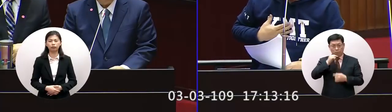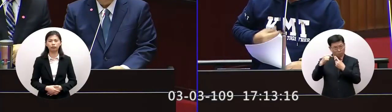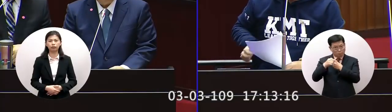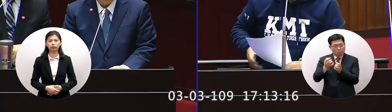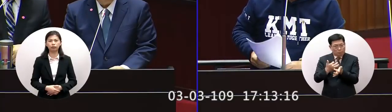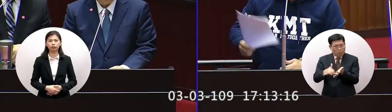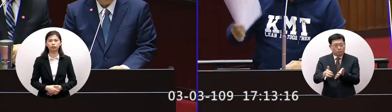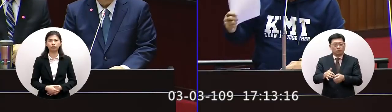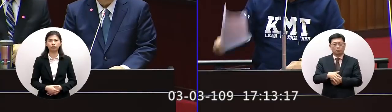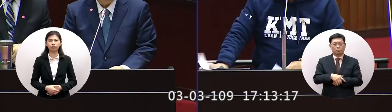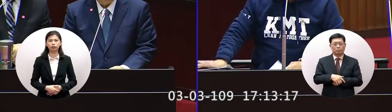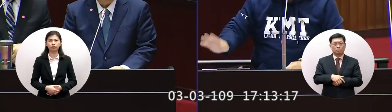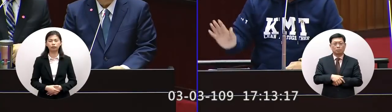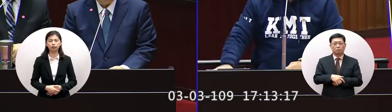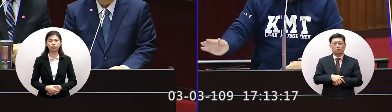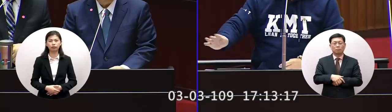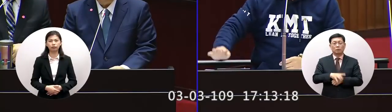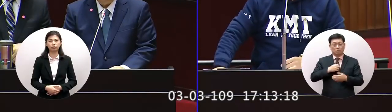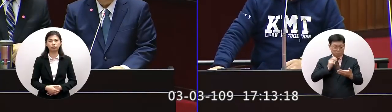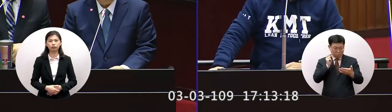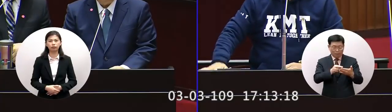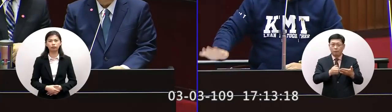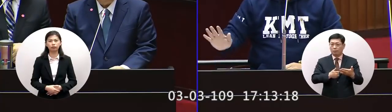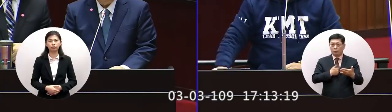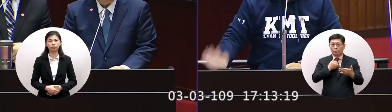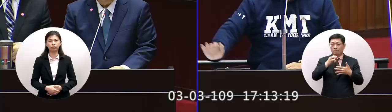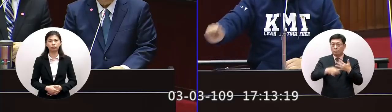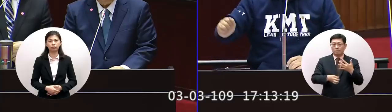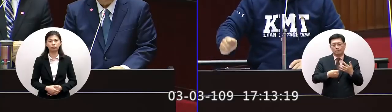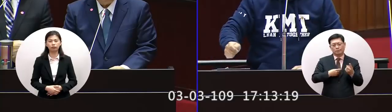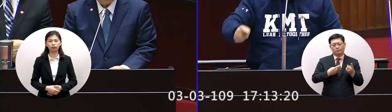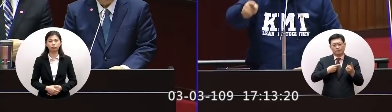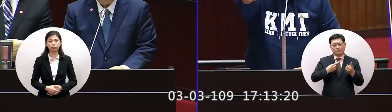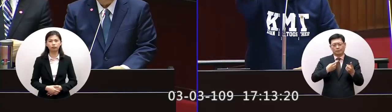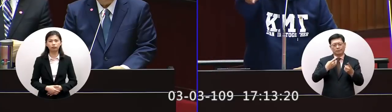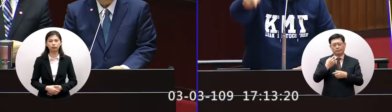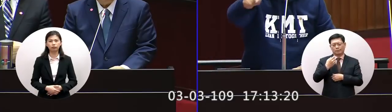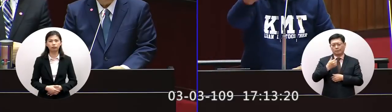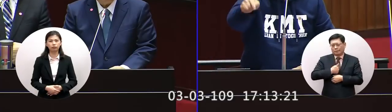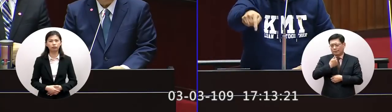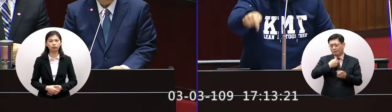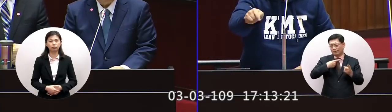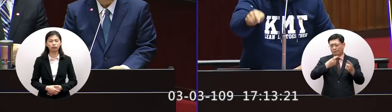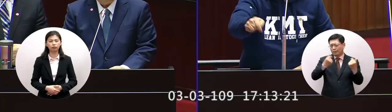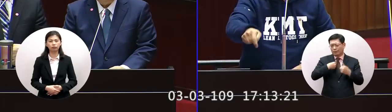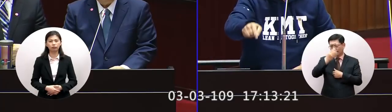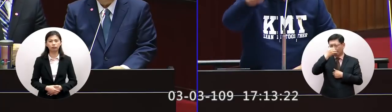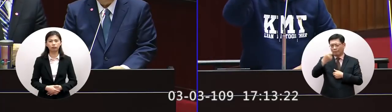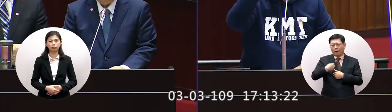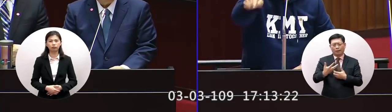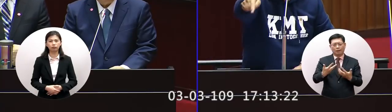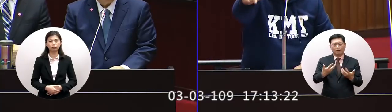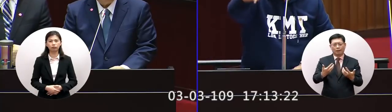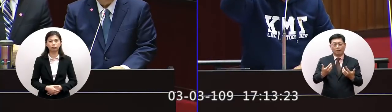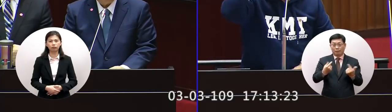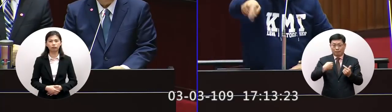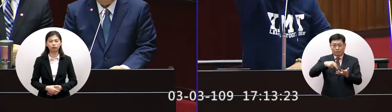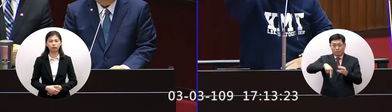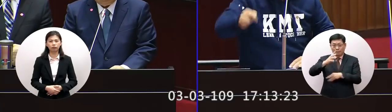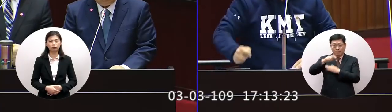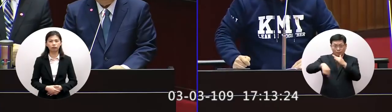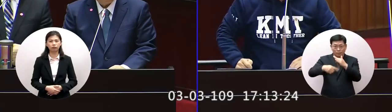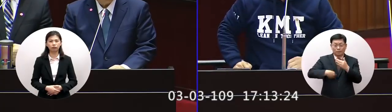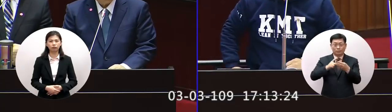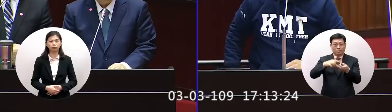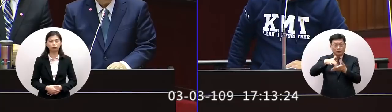究医生的人，我老实讲，我看到这种条文，痛心疾首。你是践踏立法委员的尊严，含连行政院、含